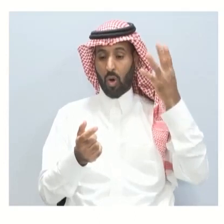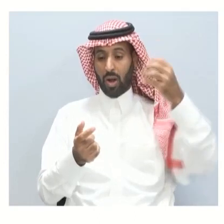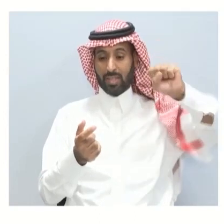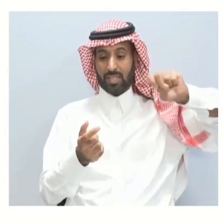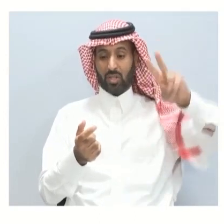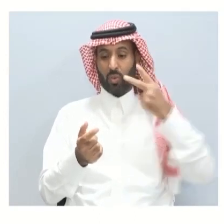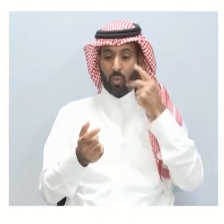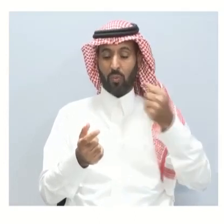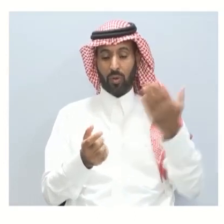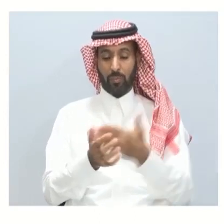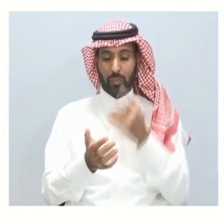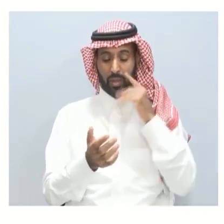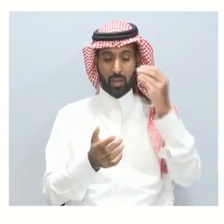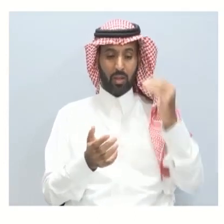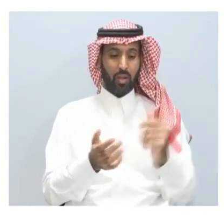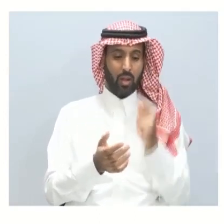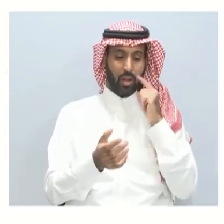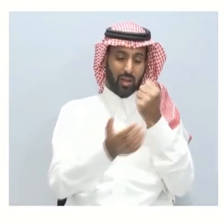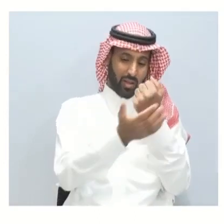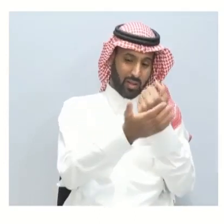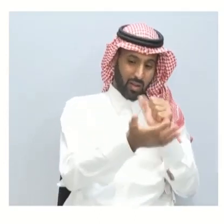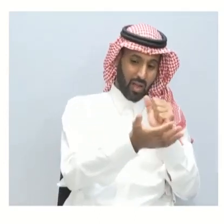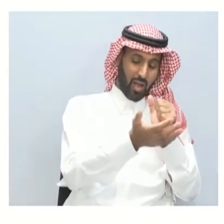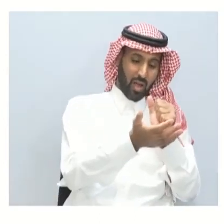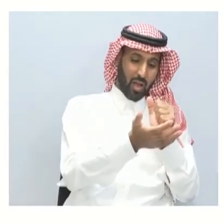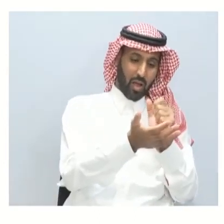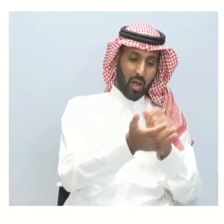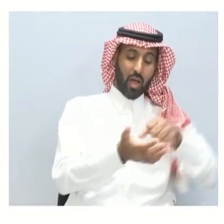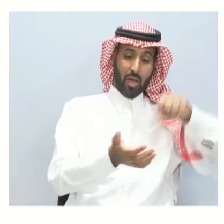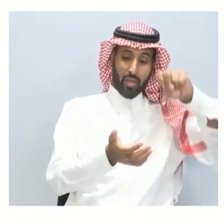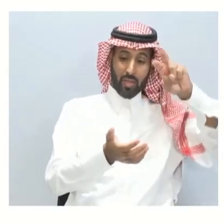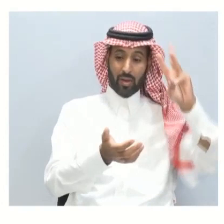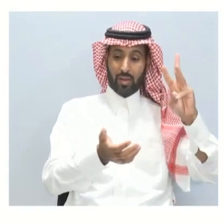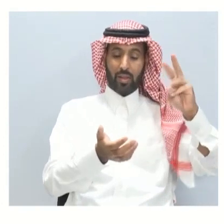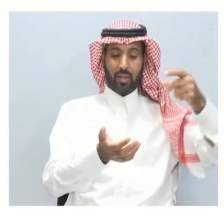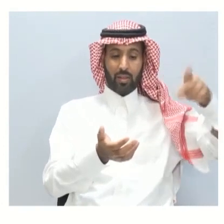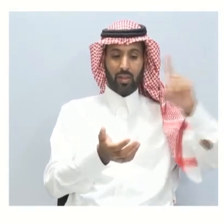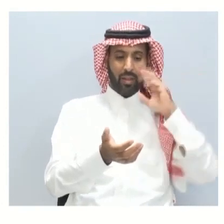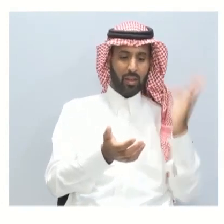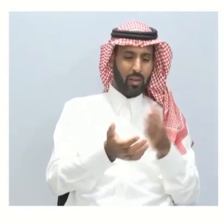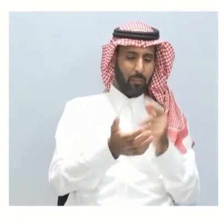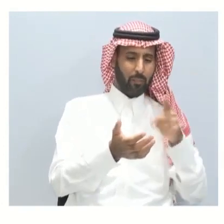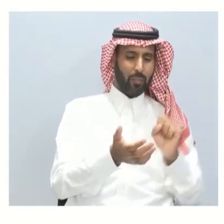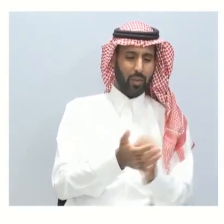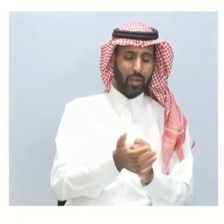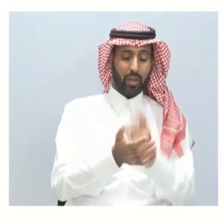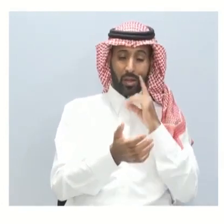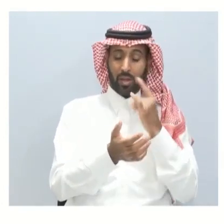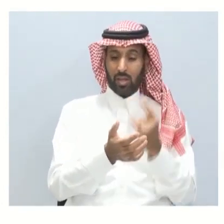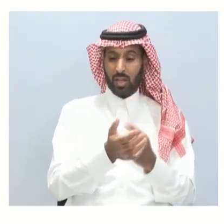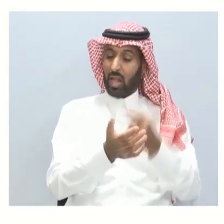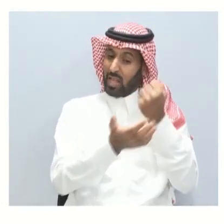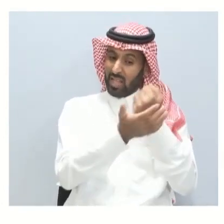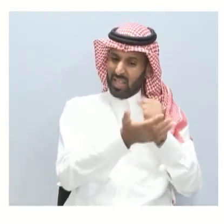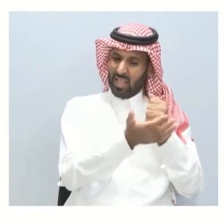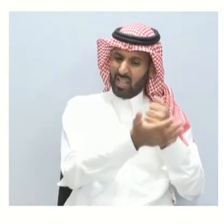5 سنقوم كاننا سنطمس لاحظ 3d 10 والفورد 10 سنقوم بطمسها